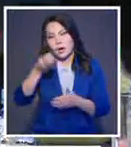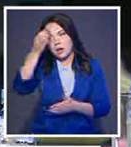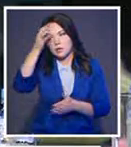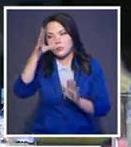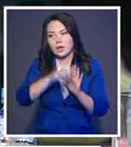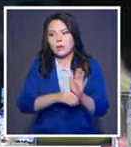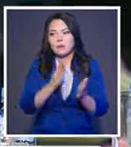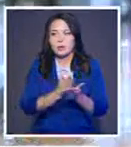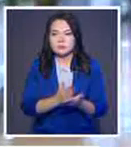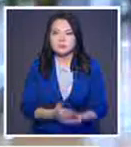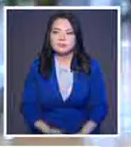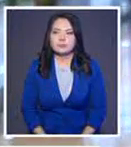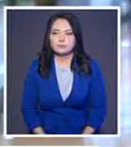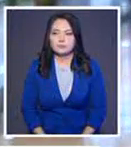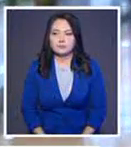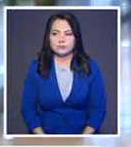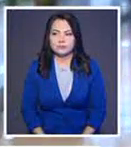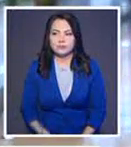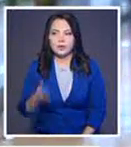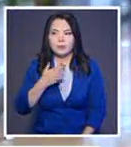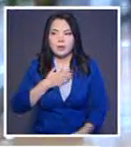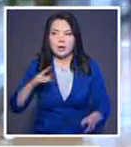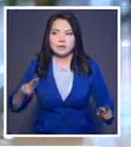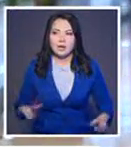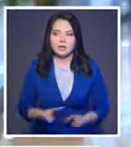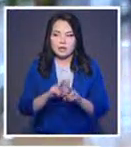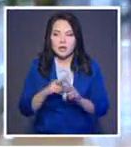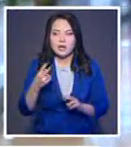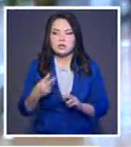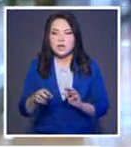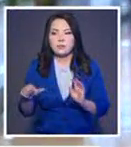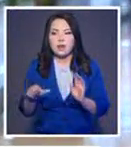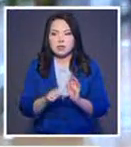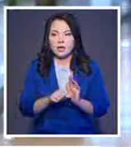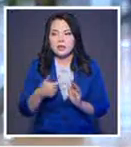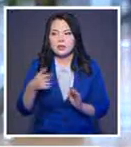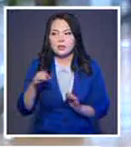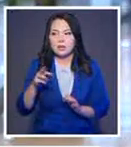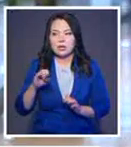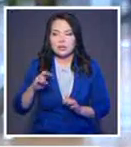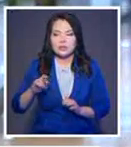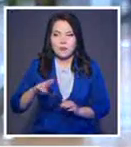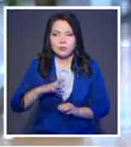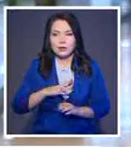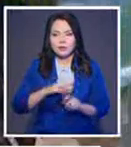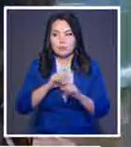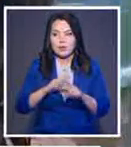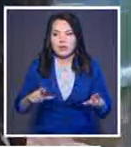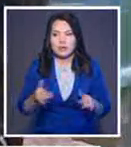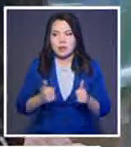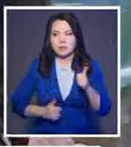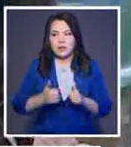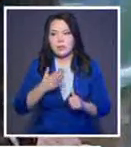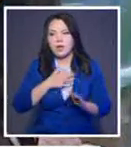бар. Мен Астана қаласынан 26-шы гимназия мектептен келіп тұрмын.